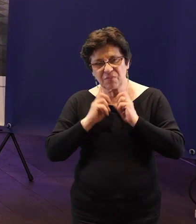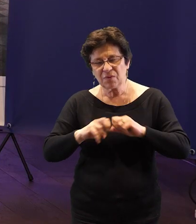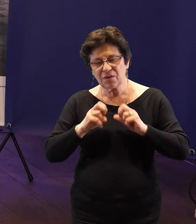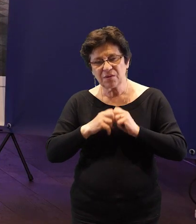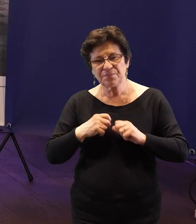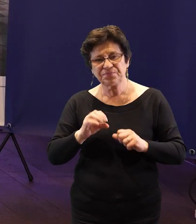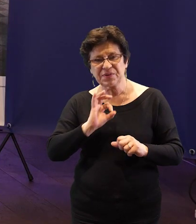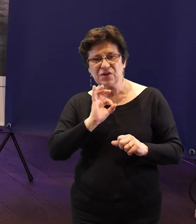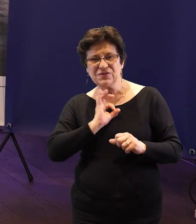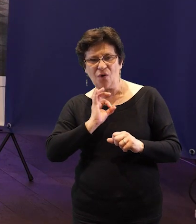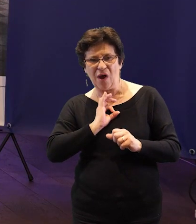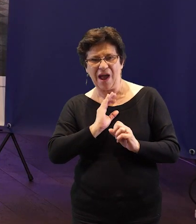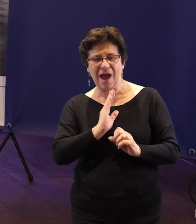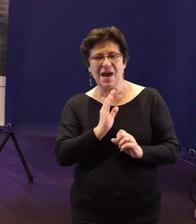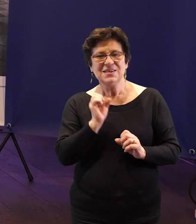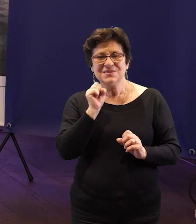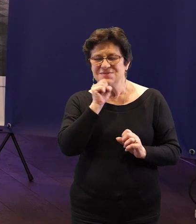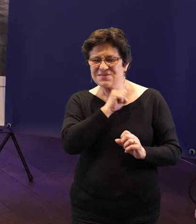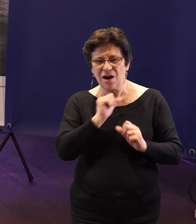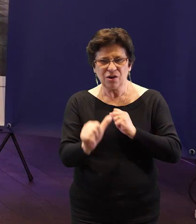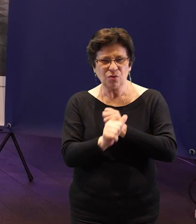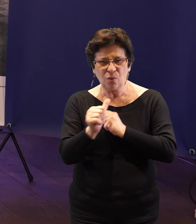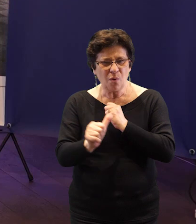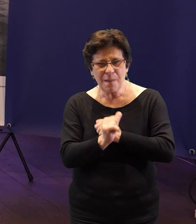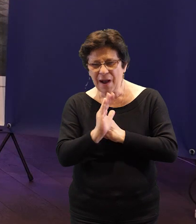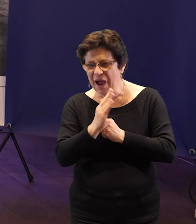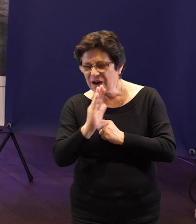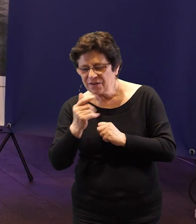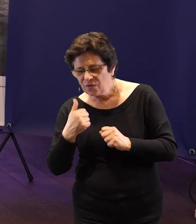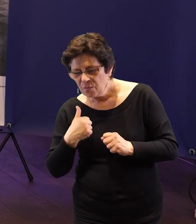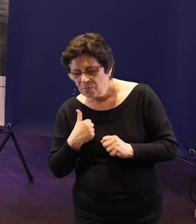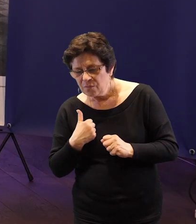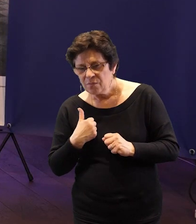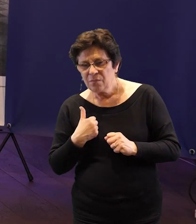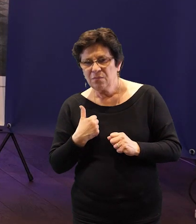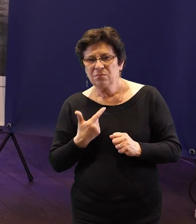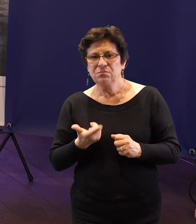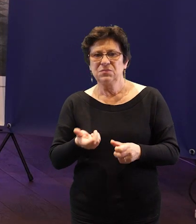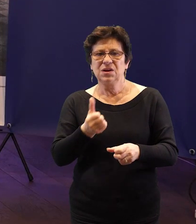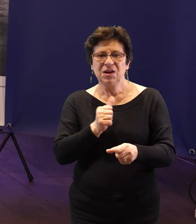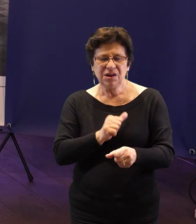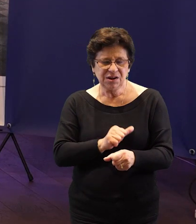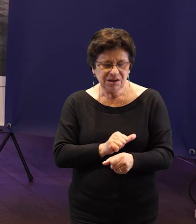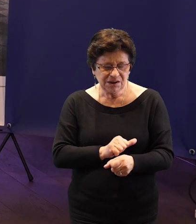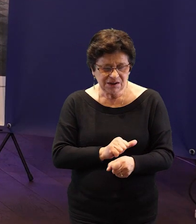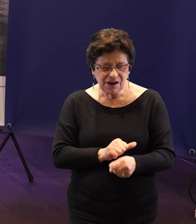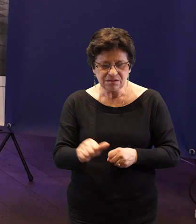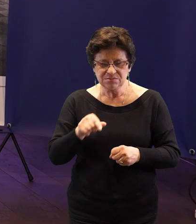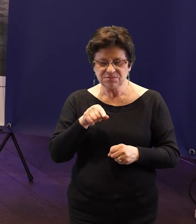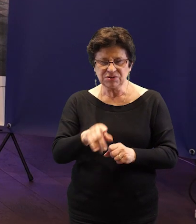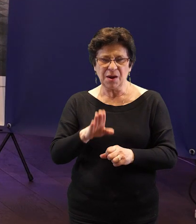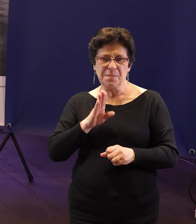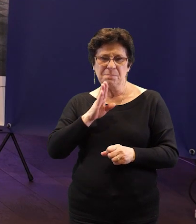artykuł do mnie od takiego czeskiego współpracownika, poszperałem, no i patrzę, jest faktycznie taka konstrukcja, była opracowana tylko